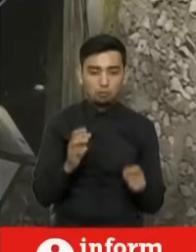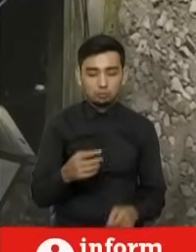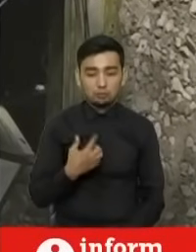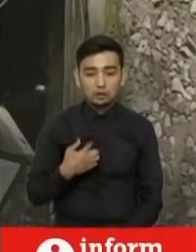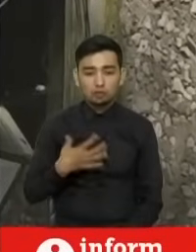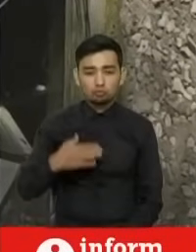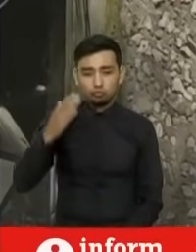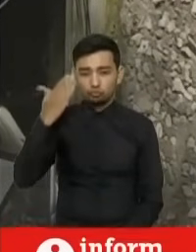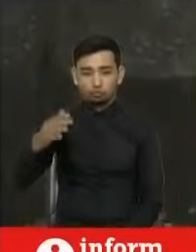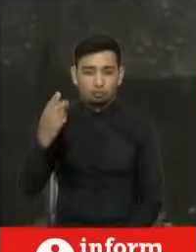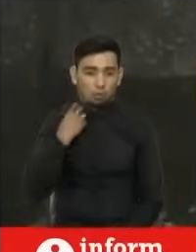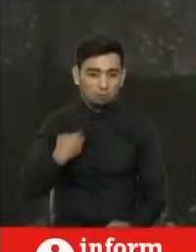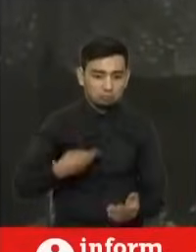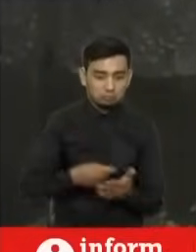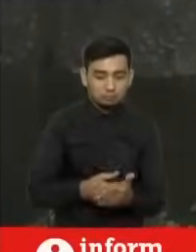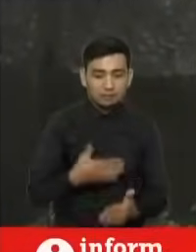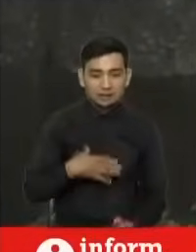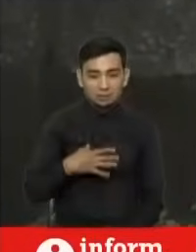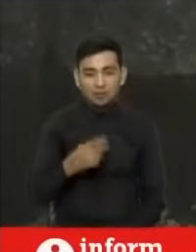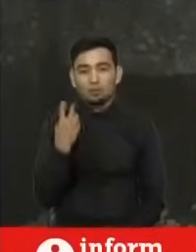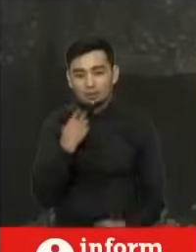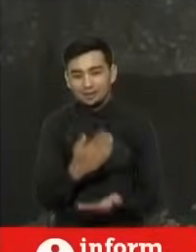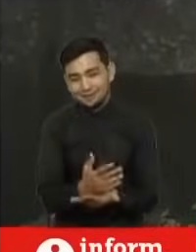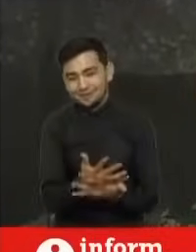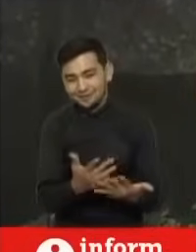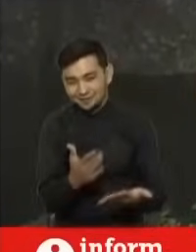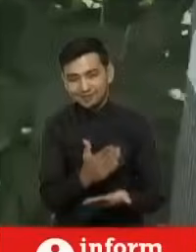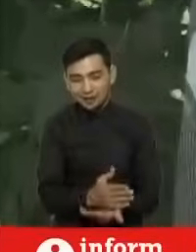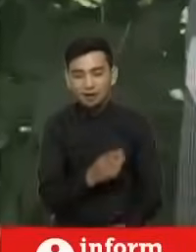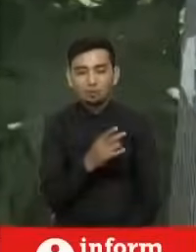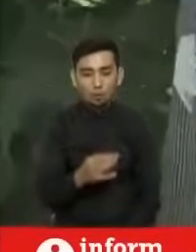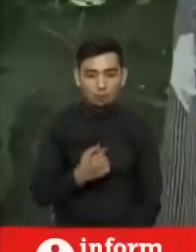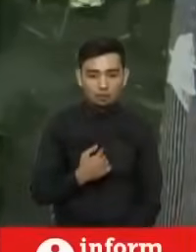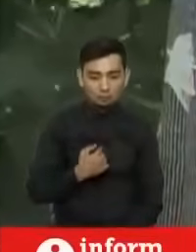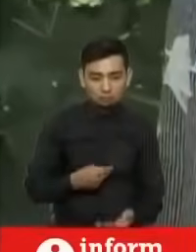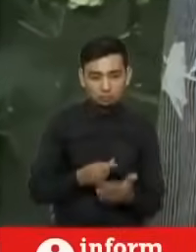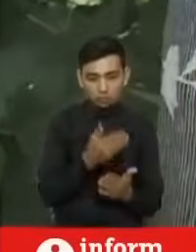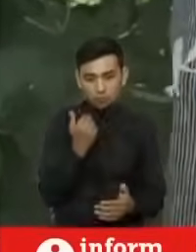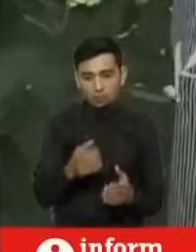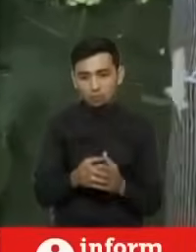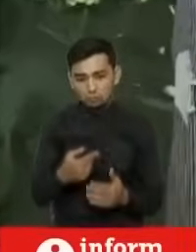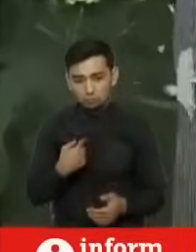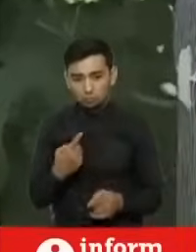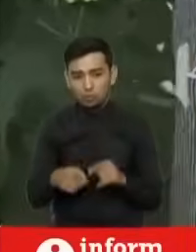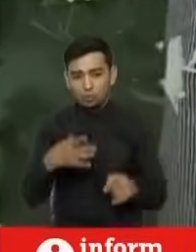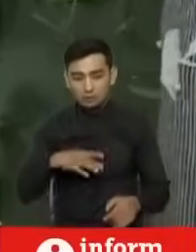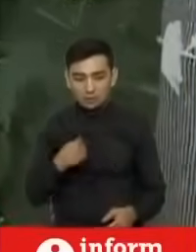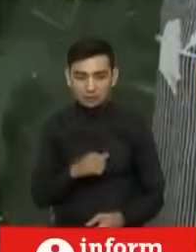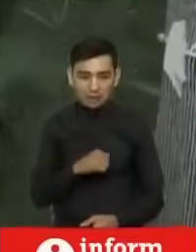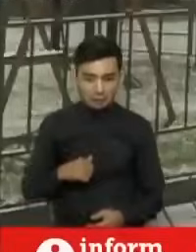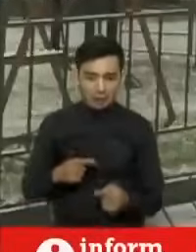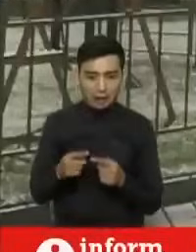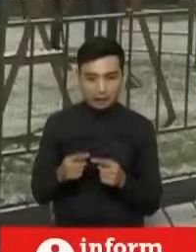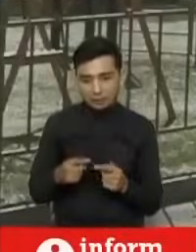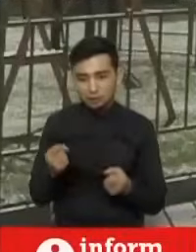многие жители Дубовки. У некоторых действительно остались долги, но многие вообще не пользовались услугами компании, а нанимали грузовики и вывозили мусор сами.